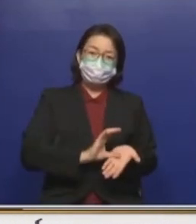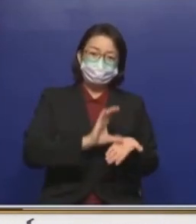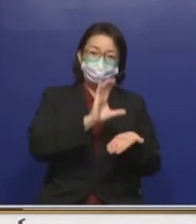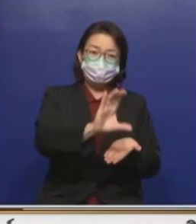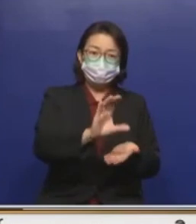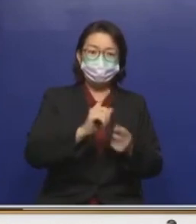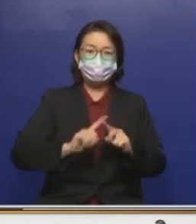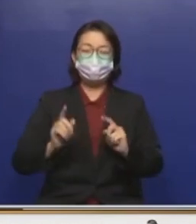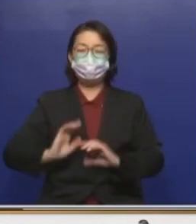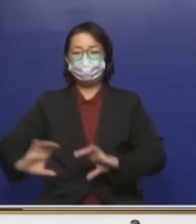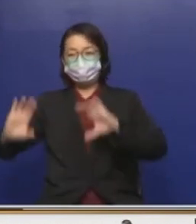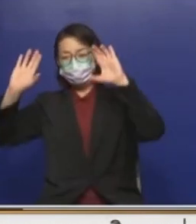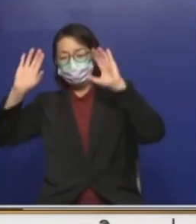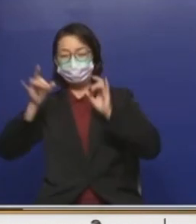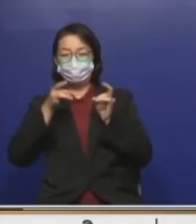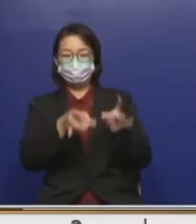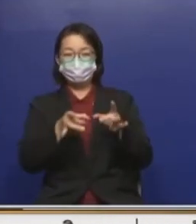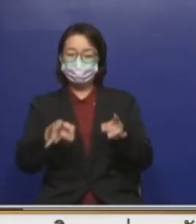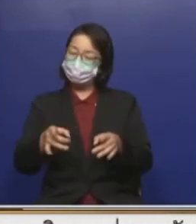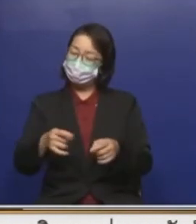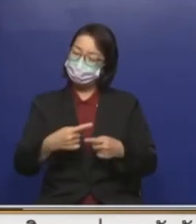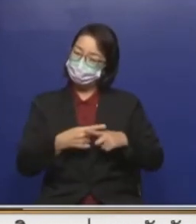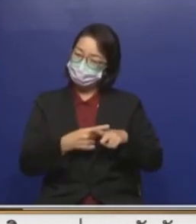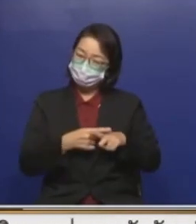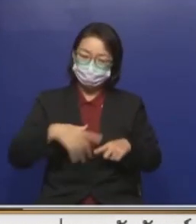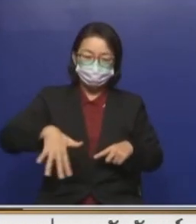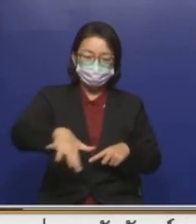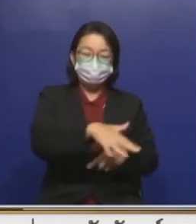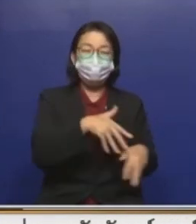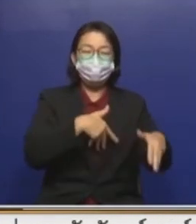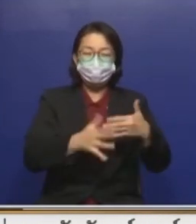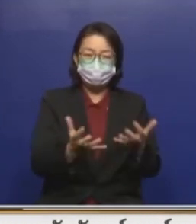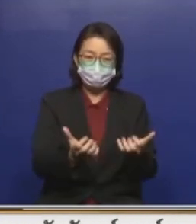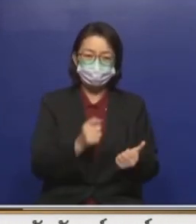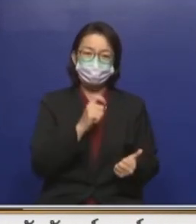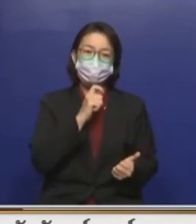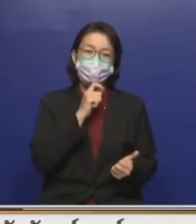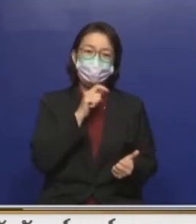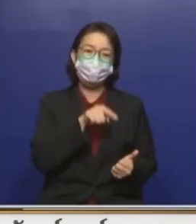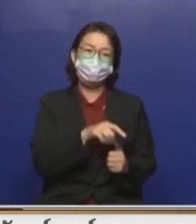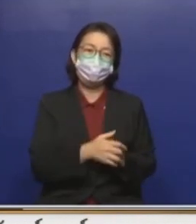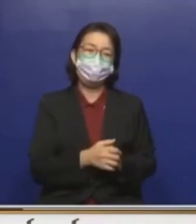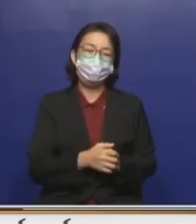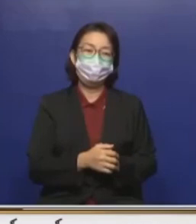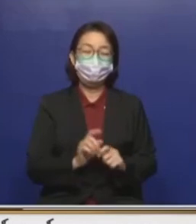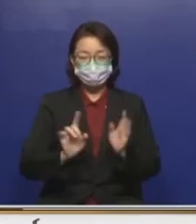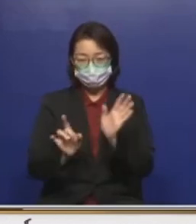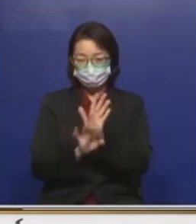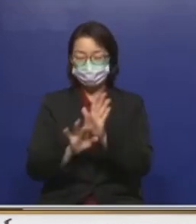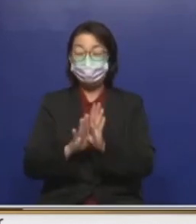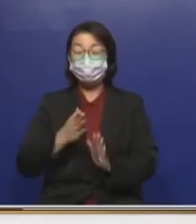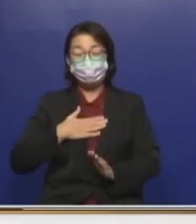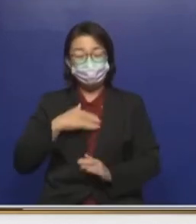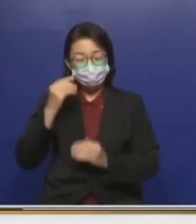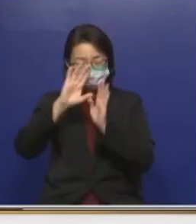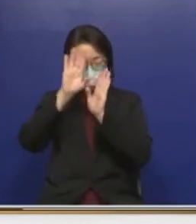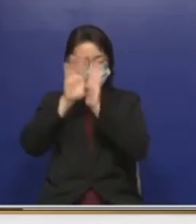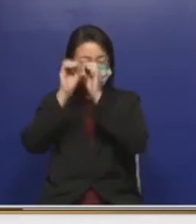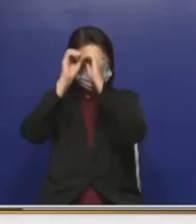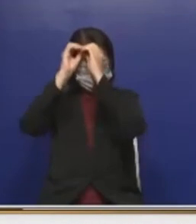นำไปสร้างความเจ็บปวดให้กับประชาชนค่ะสุดท้ายนะคะในมุมมองของดิฉันเห็นภาพแบบ